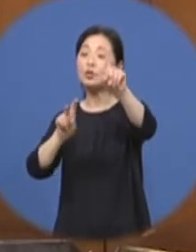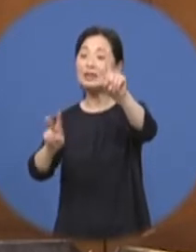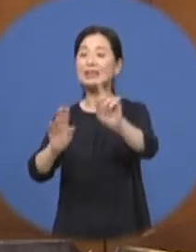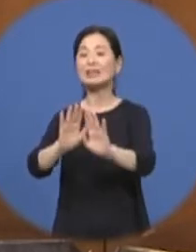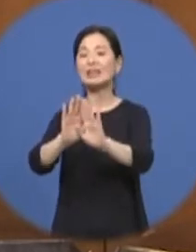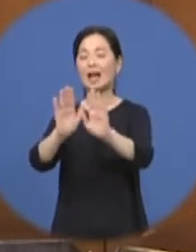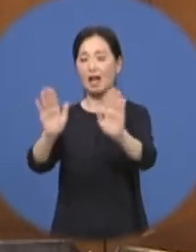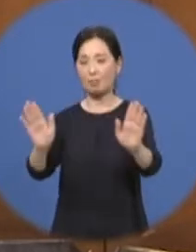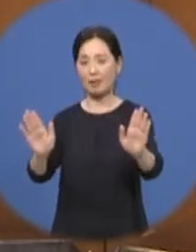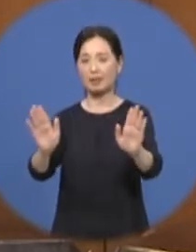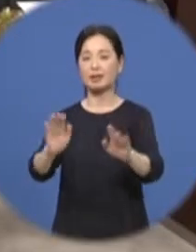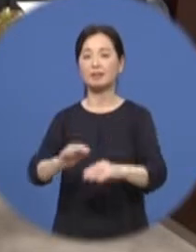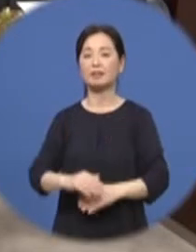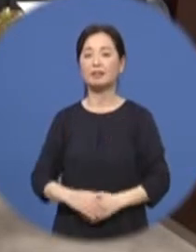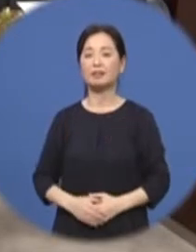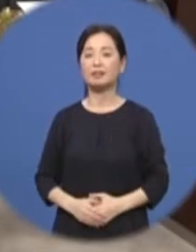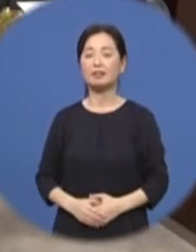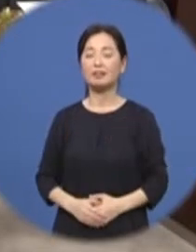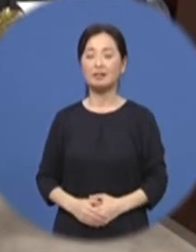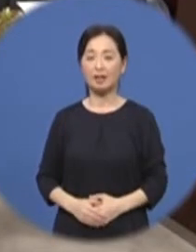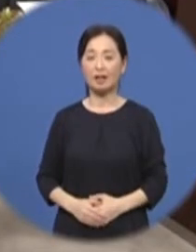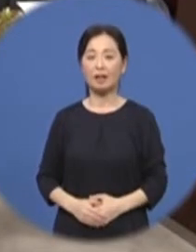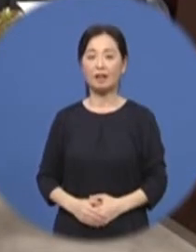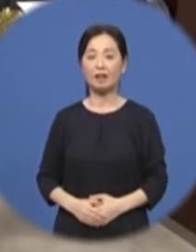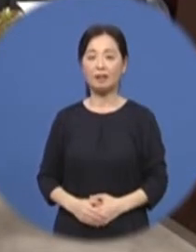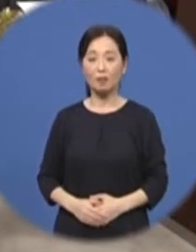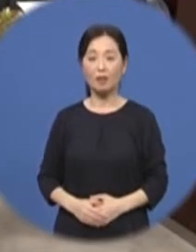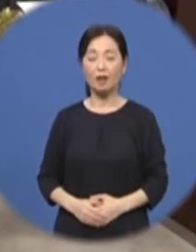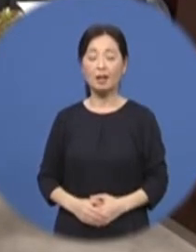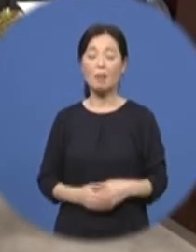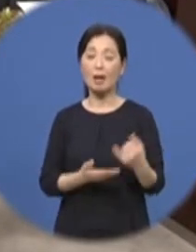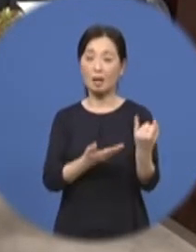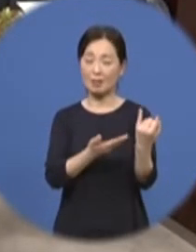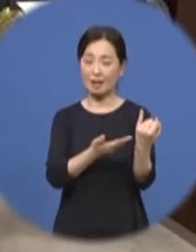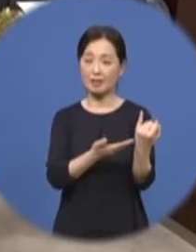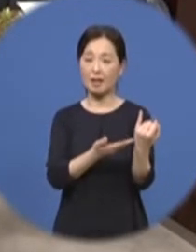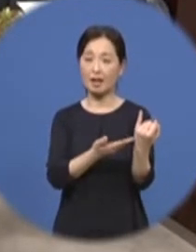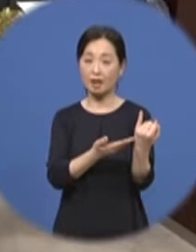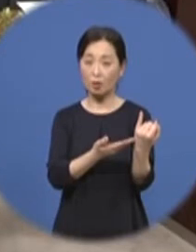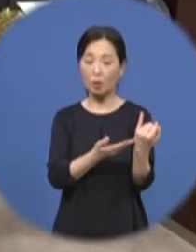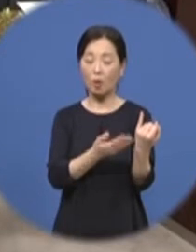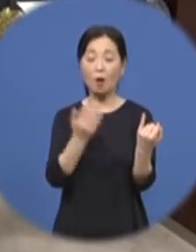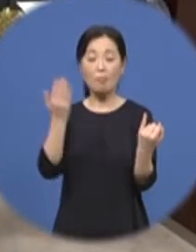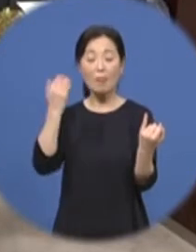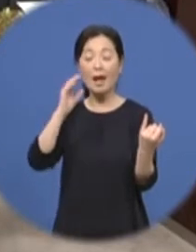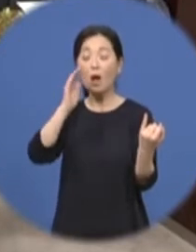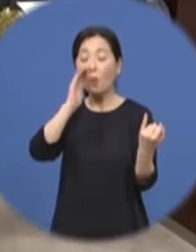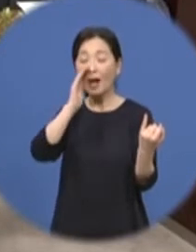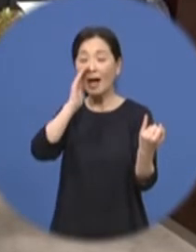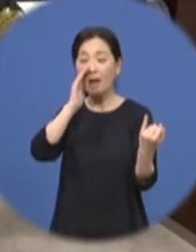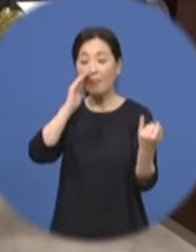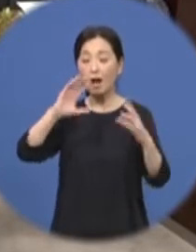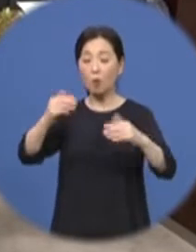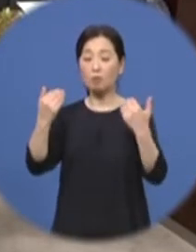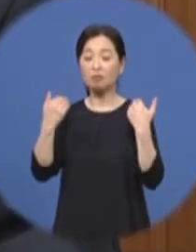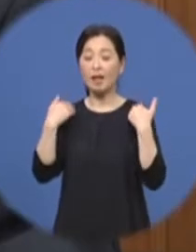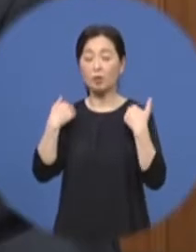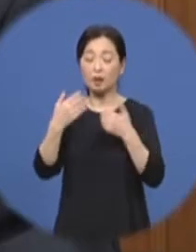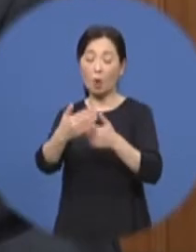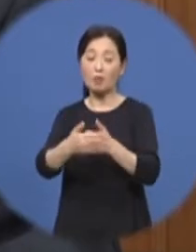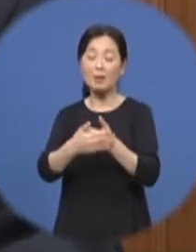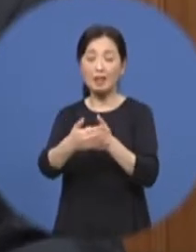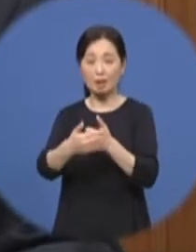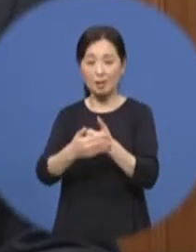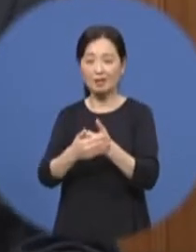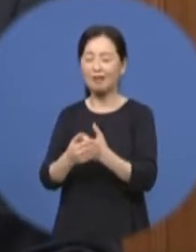れるということです。はいはい、さて知事、はい、山上先生といえば、はい、和歌山国体で大変お世話になったそうですよね。そうそうそう、もう ご